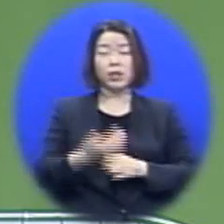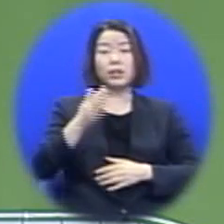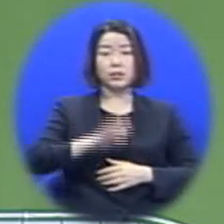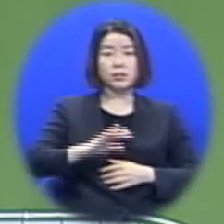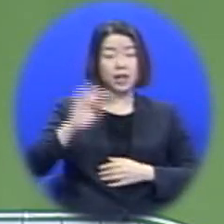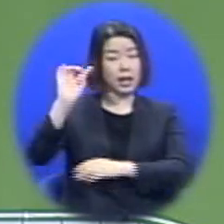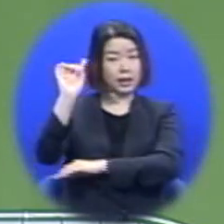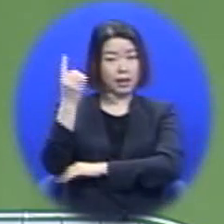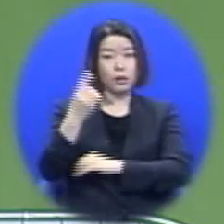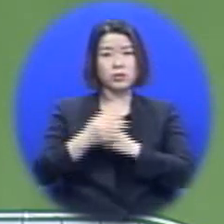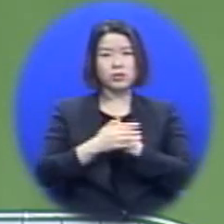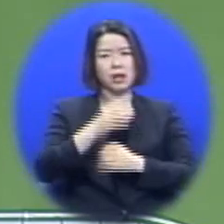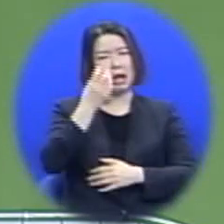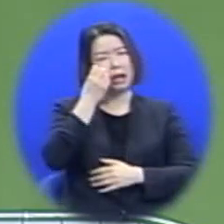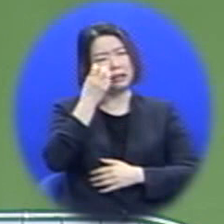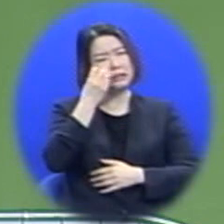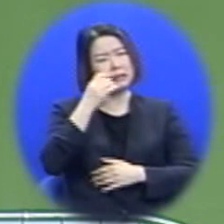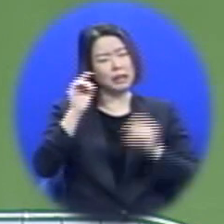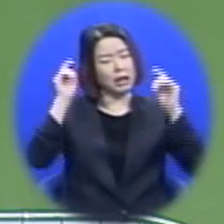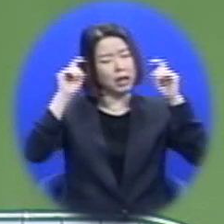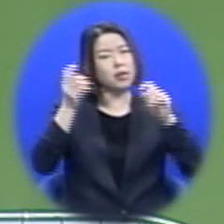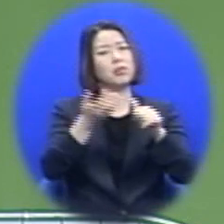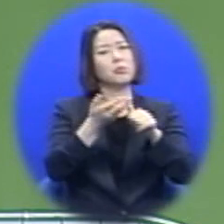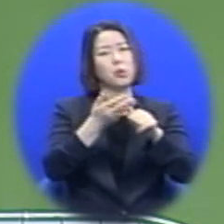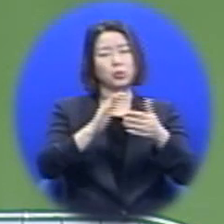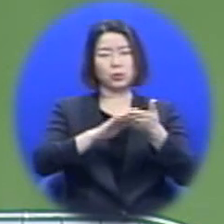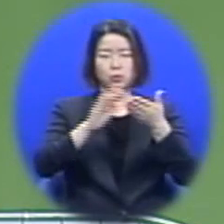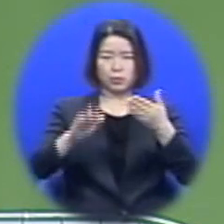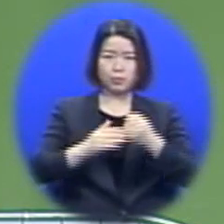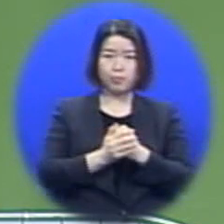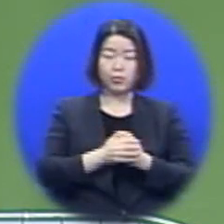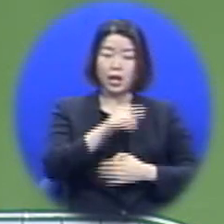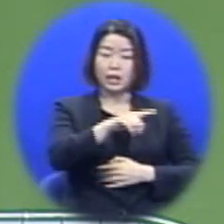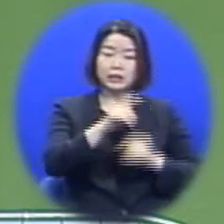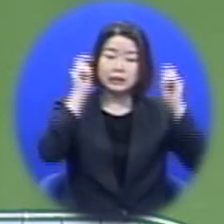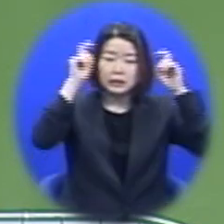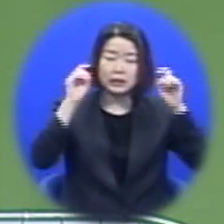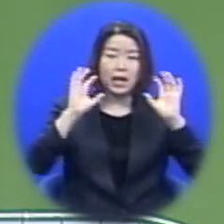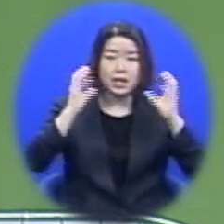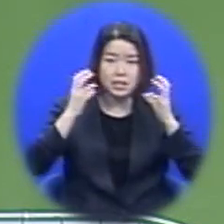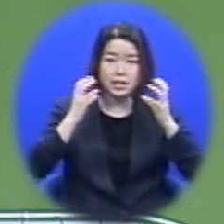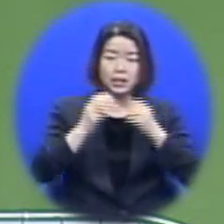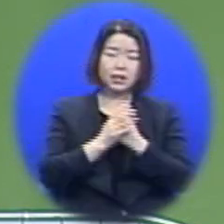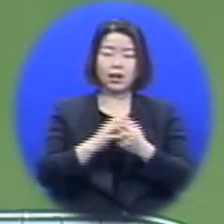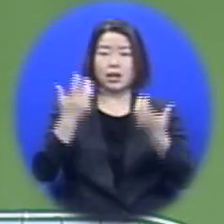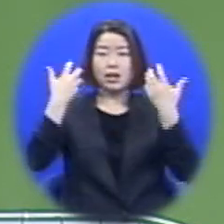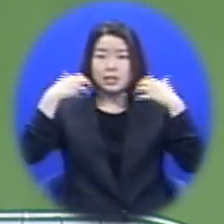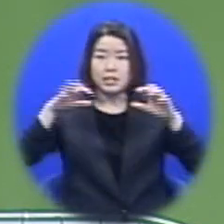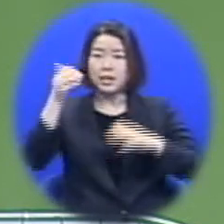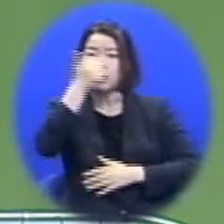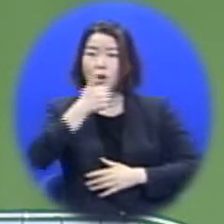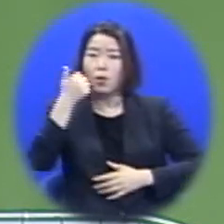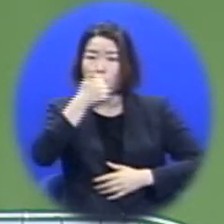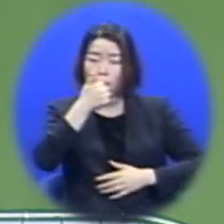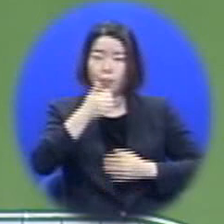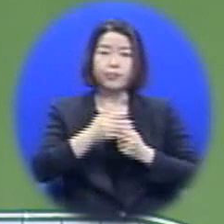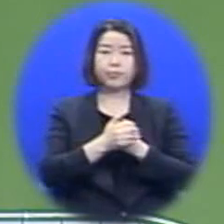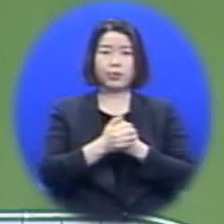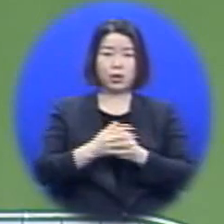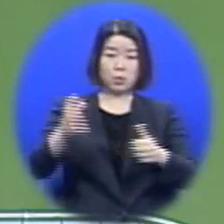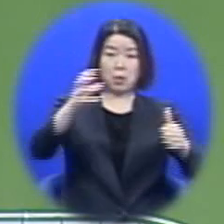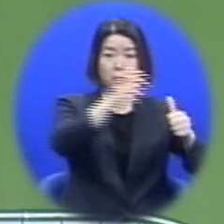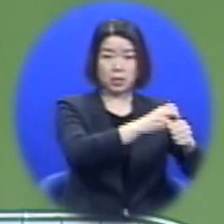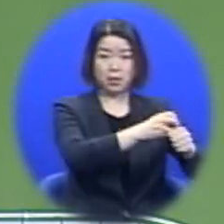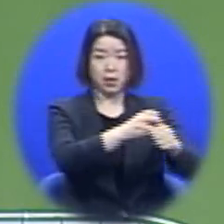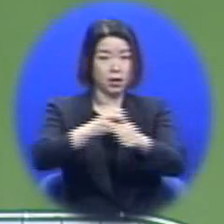다윗은 이상한 목동이었어요. 그 양새끼가 사자와 곰이 이렇게